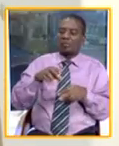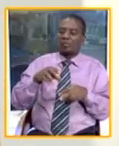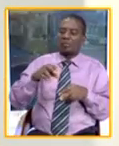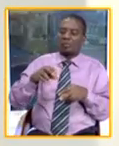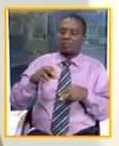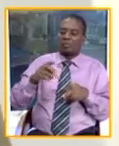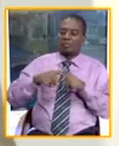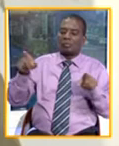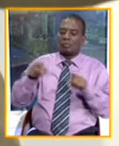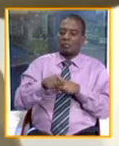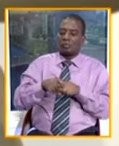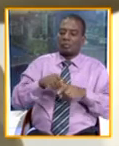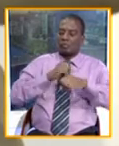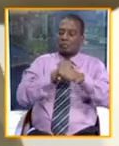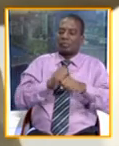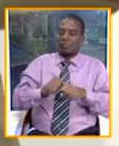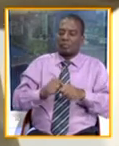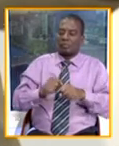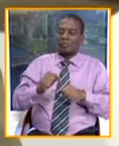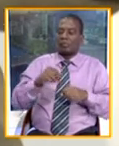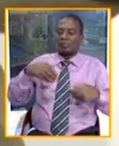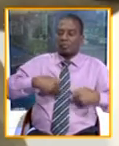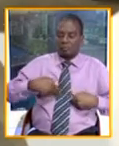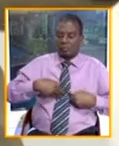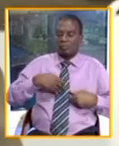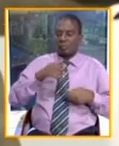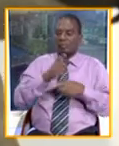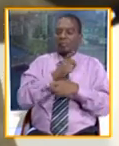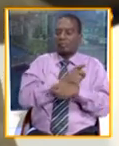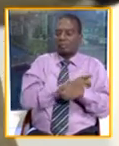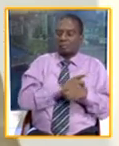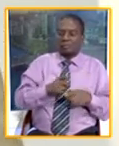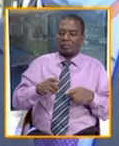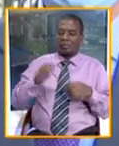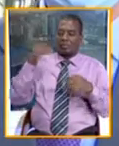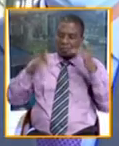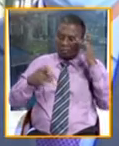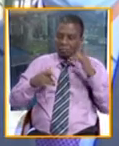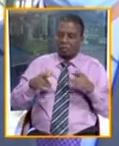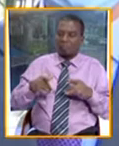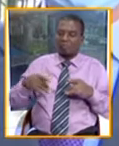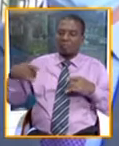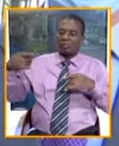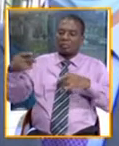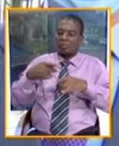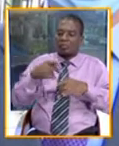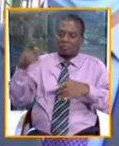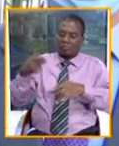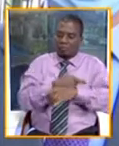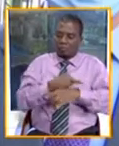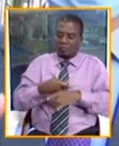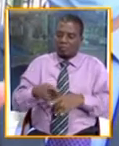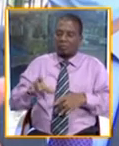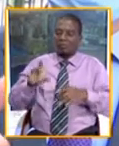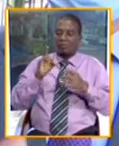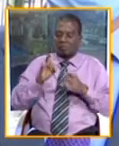collective, mais aussi protéger les adolescents qui parfois développent des formes asymptomatiques. La vaccination des mineurs nécessite l'autorisation